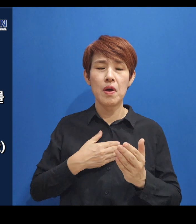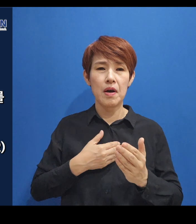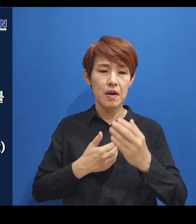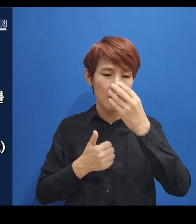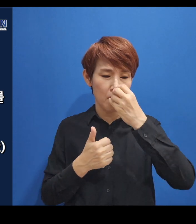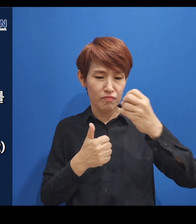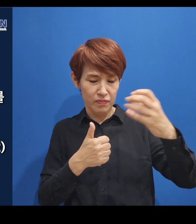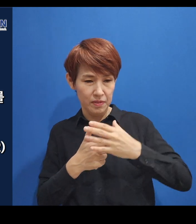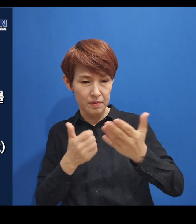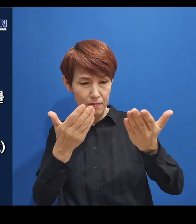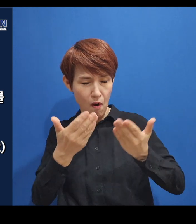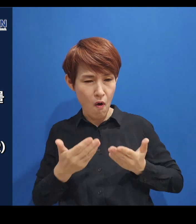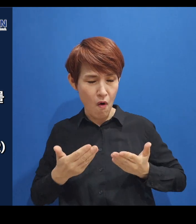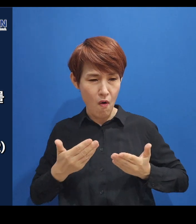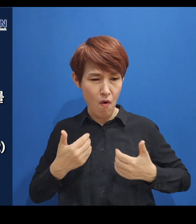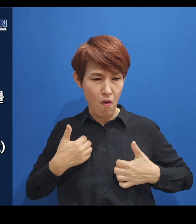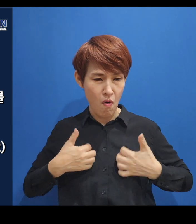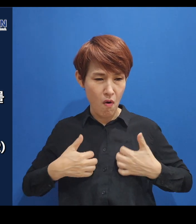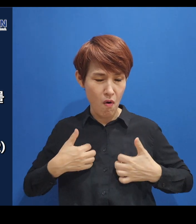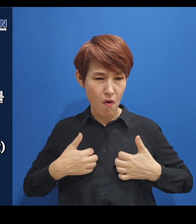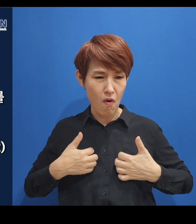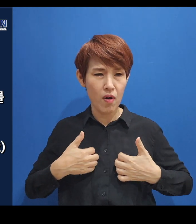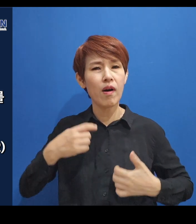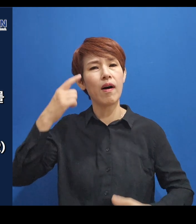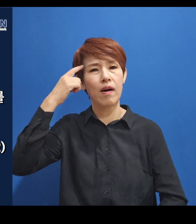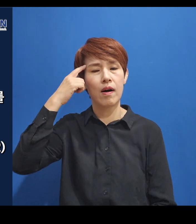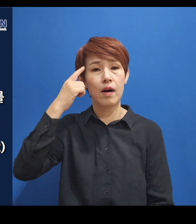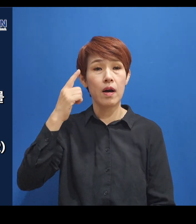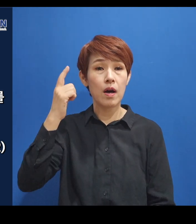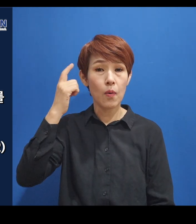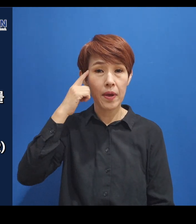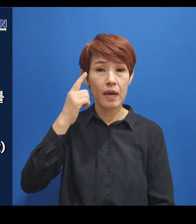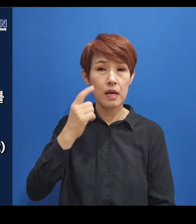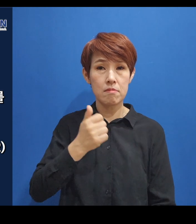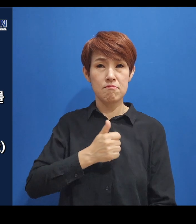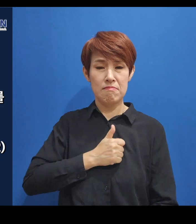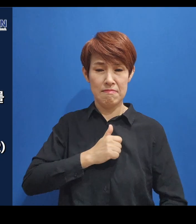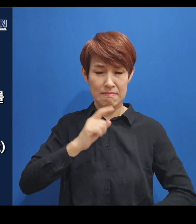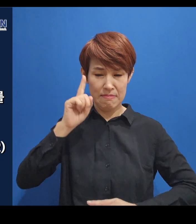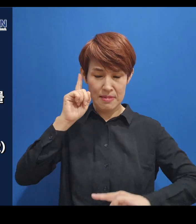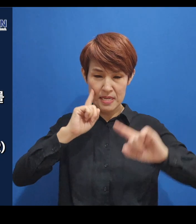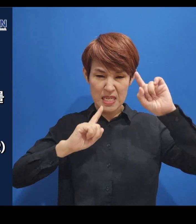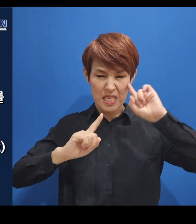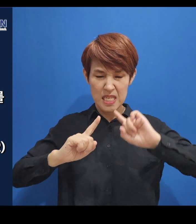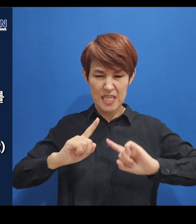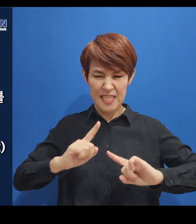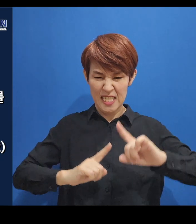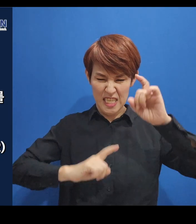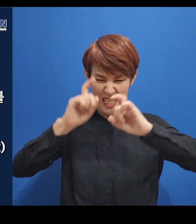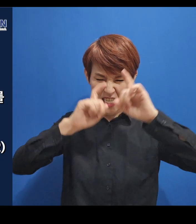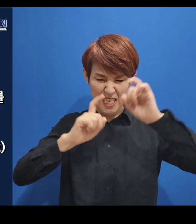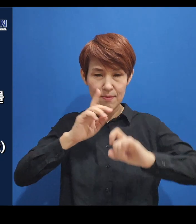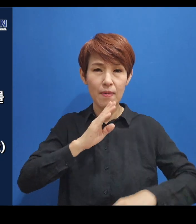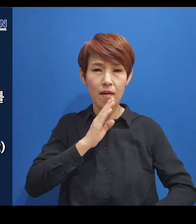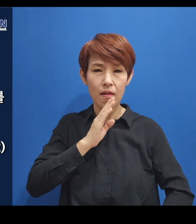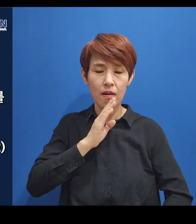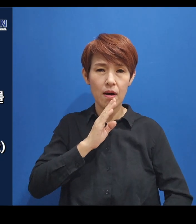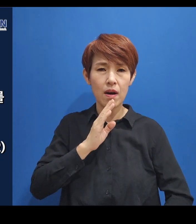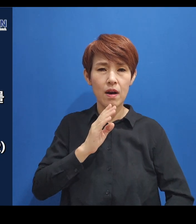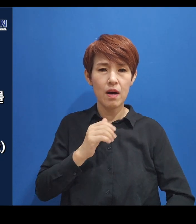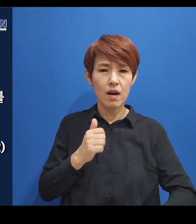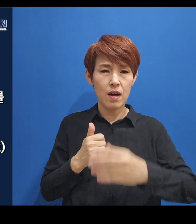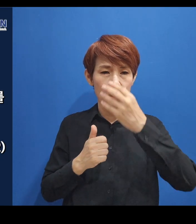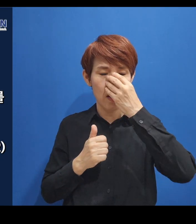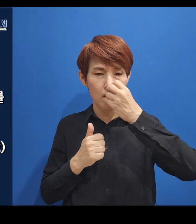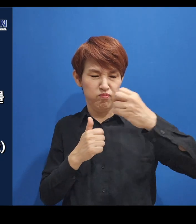능욕받는 일, 이게 어떤 것일까요? 자존심에 요만큼만 스크래치가 나도 아파서 못 견디는데 능욕을